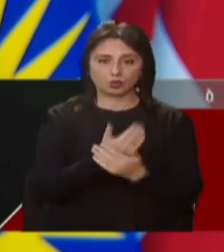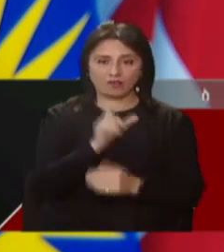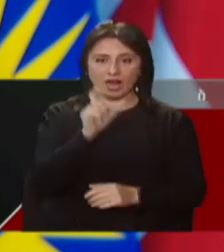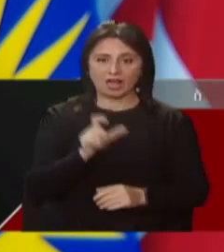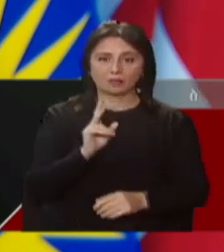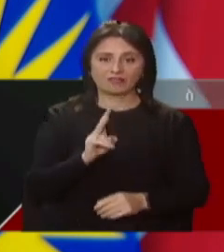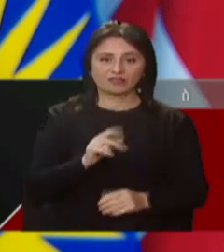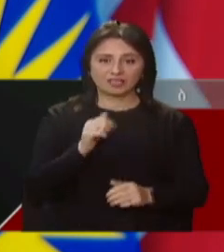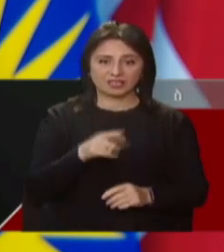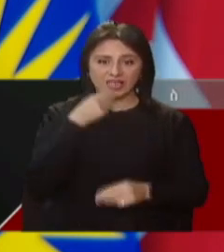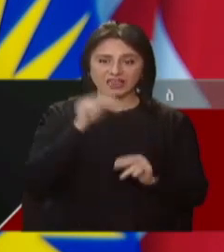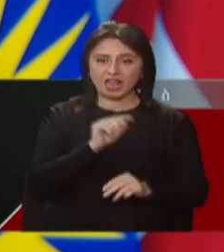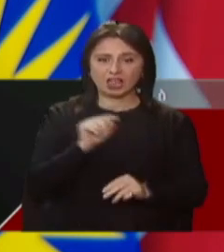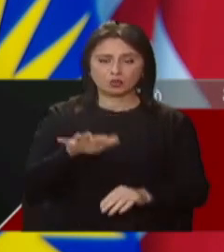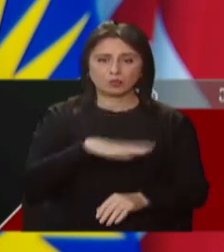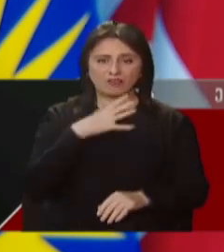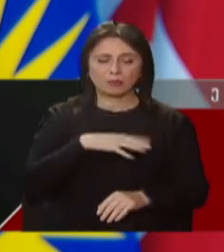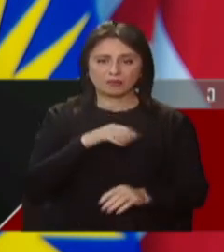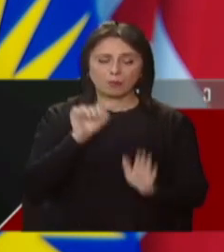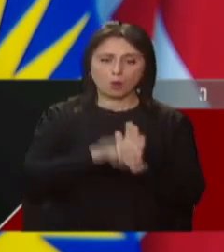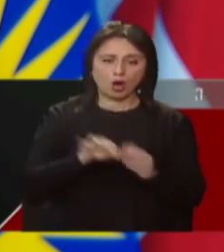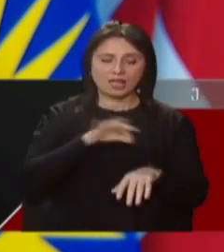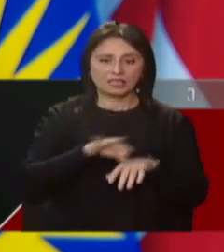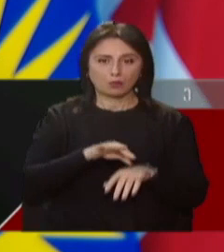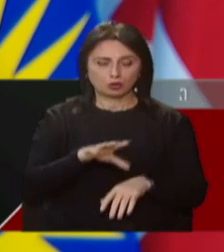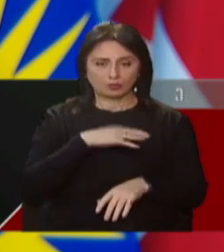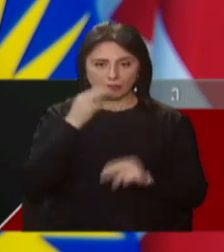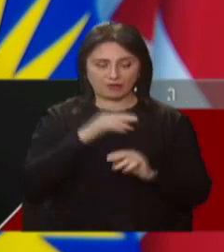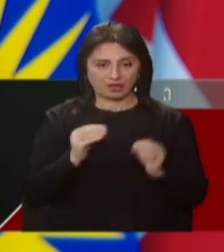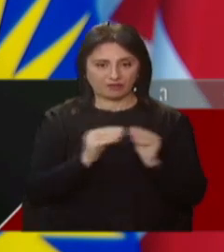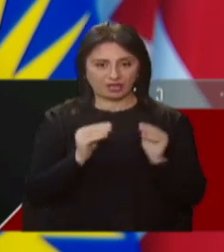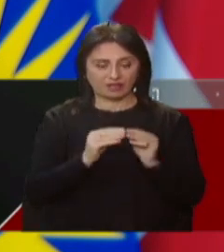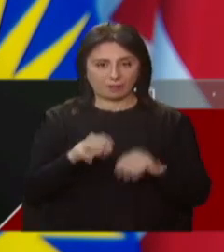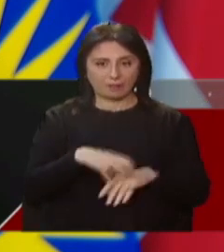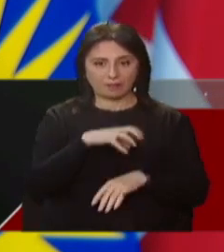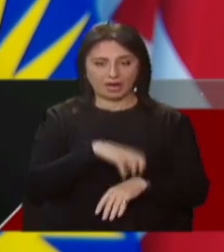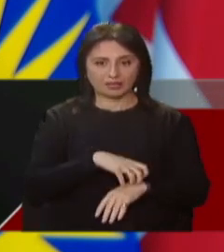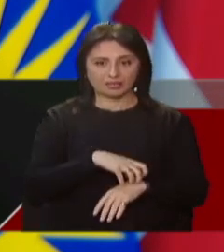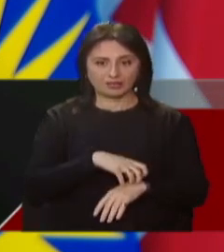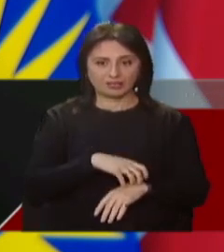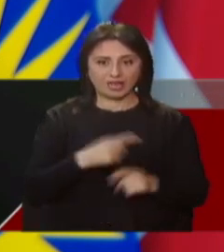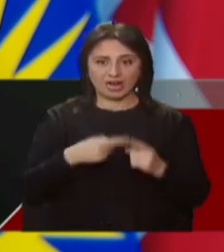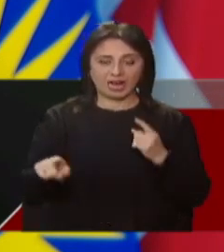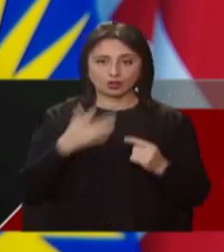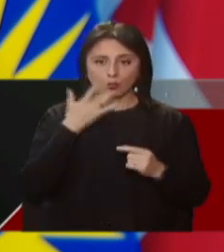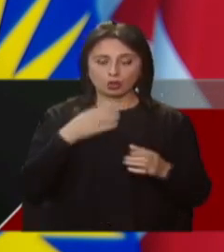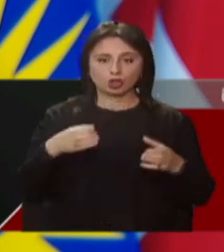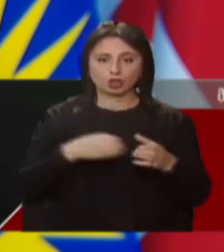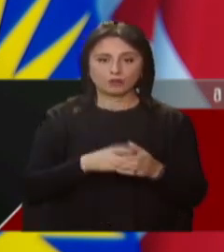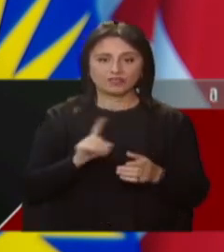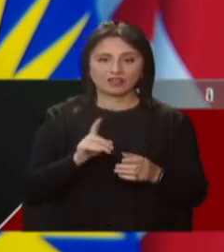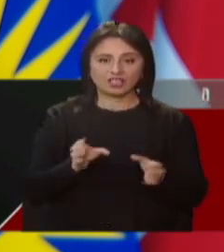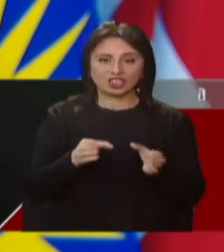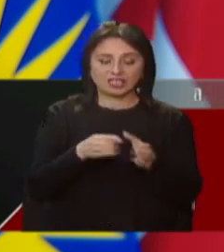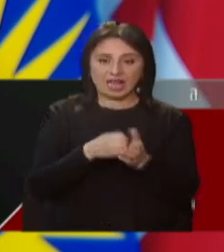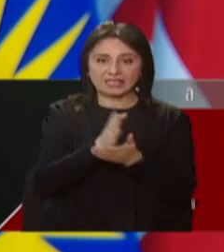ადამიანები, რომელთაც სისტემურ განაშაულში მოკვლაში წამება შეედებოდათ, ბრალი კვლავ პარტიის ამ რადიკალური პოლიტიკური ჯგუფის რაღაც